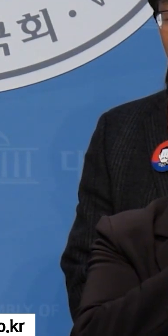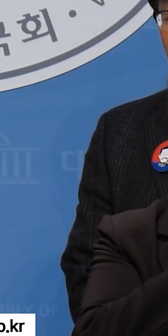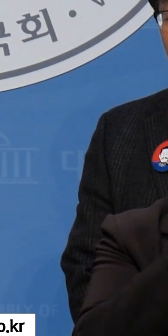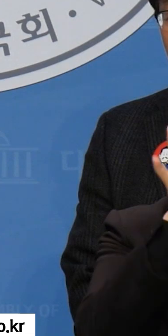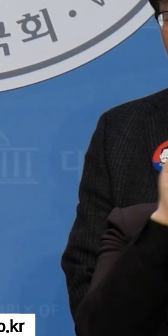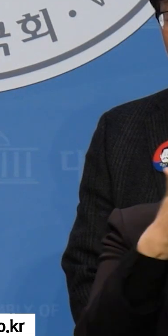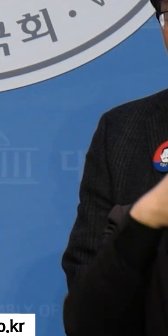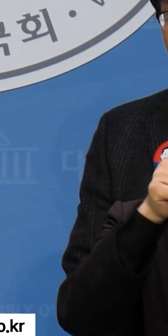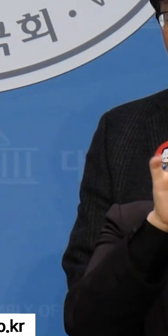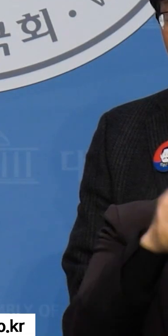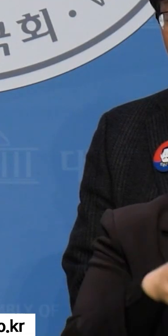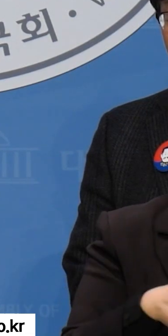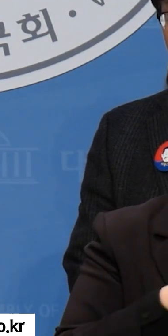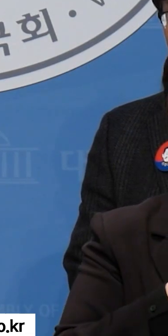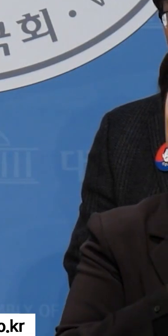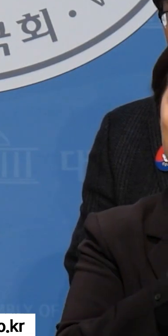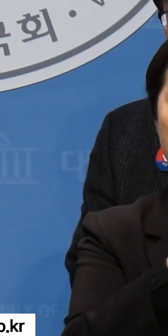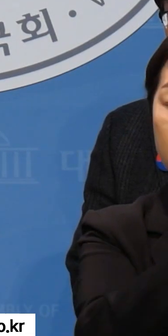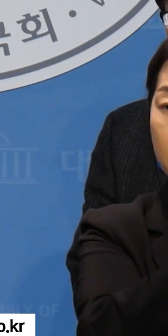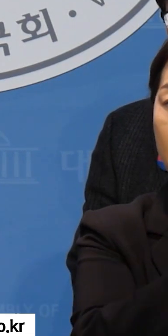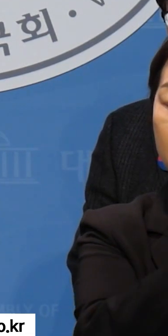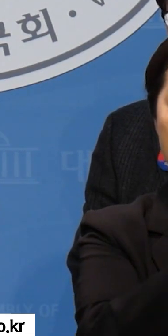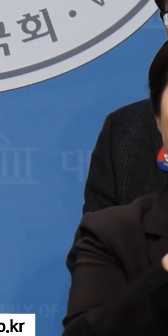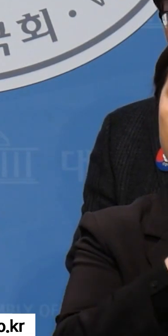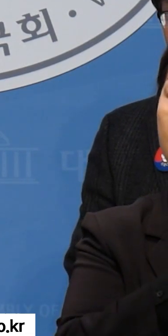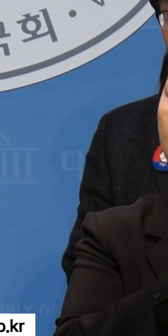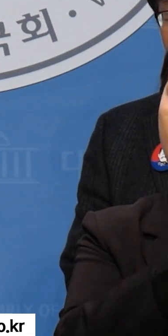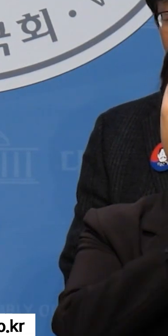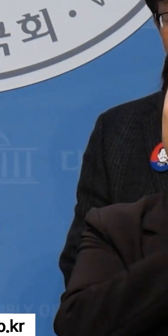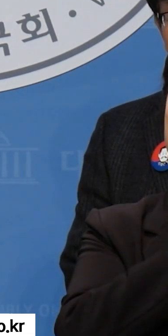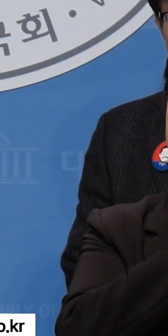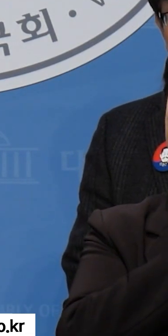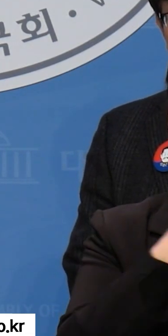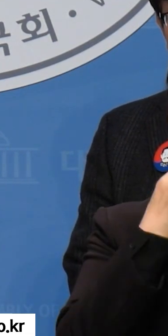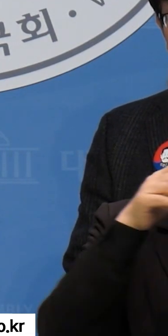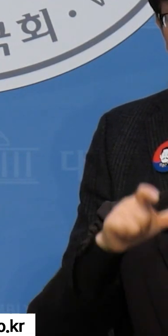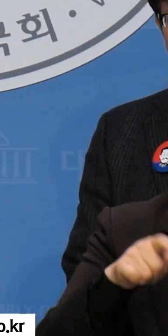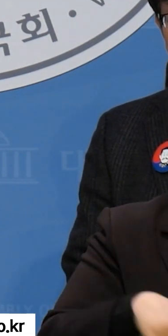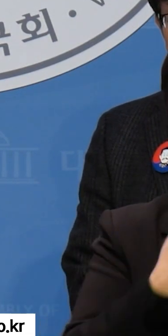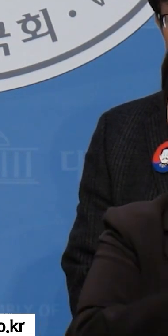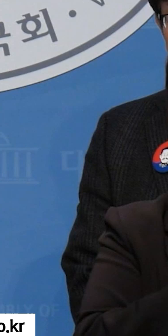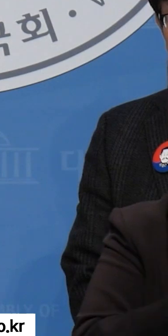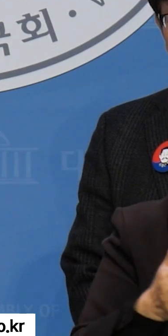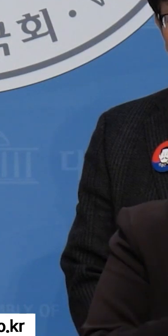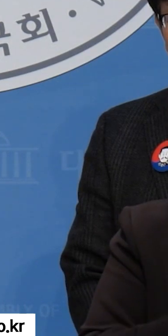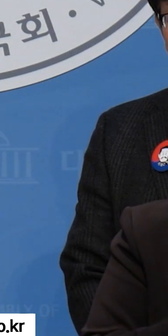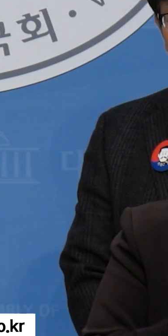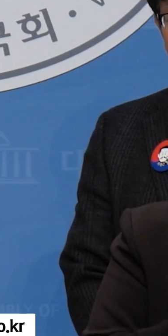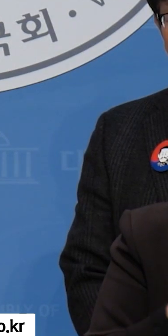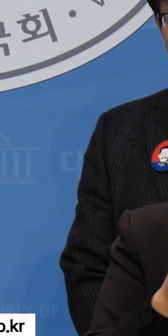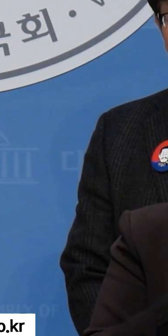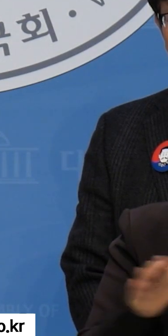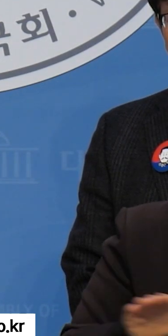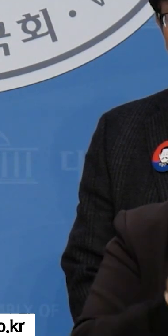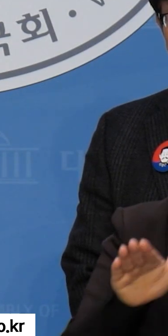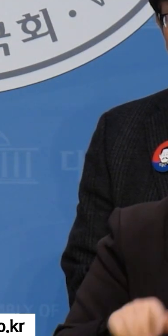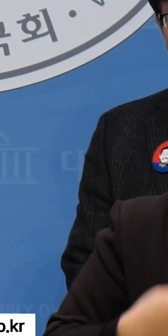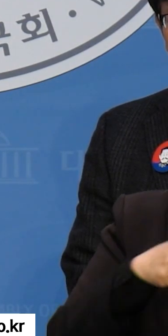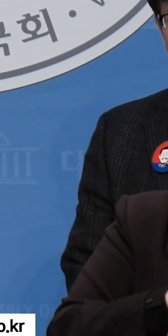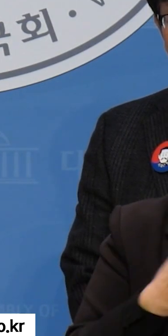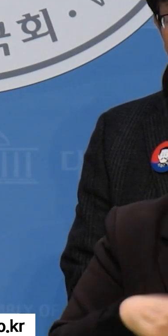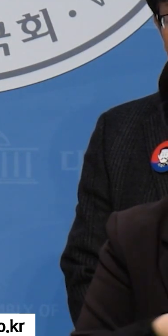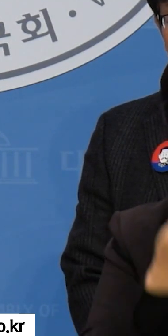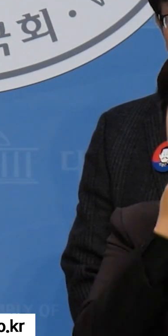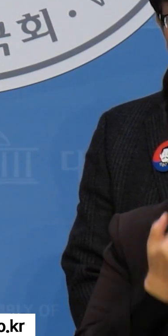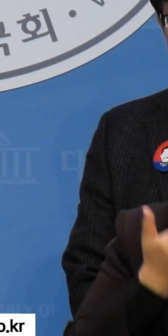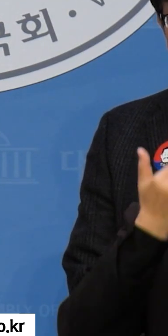안중근 의사의 배지가 이렇게 달려 있습니다. 우리 서울시당이 자체 제작한 것인데요. 우리의 독립을 위해서